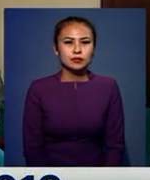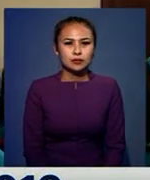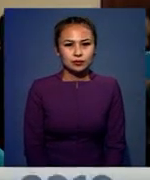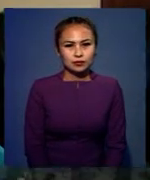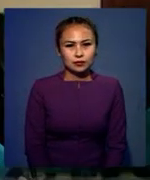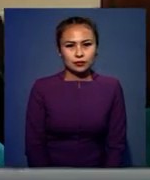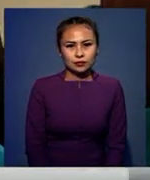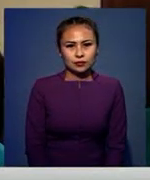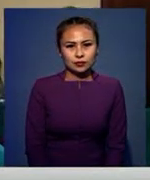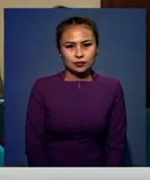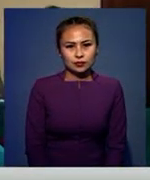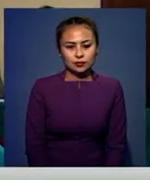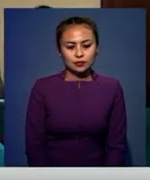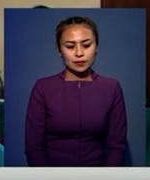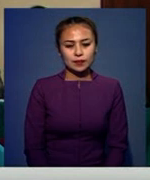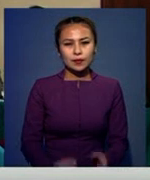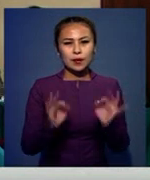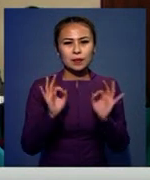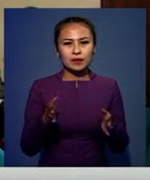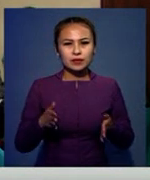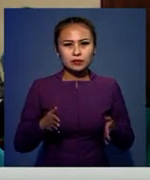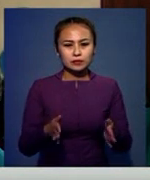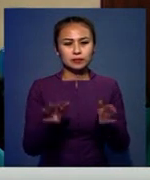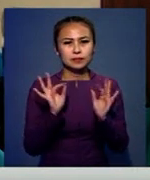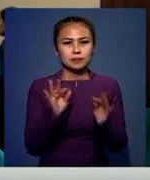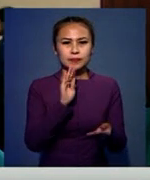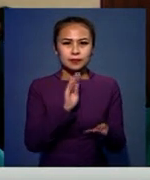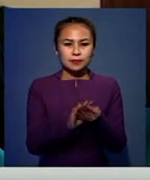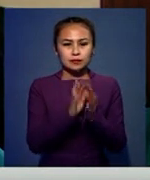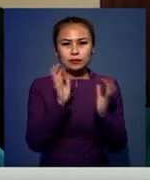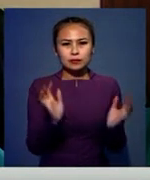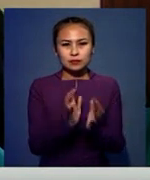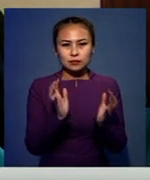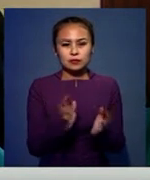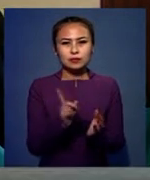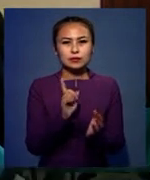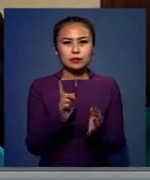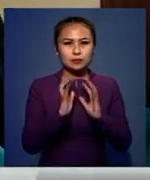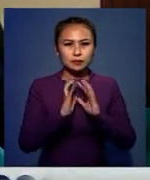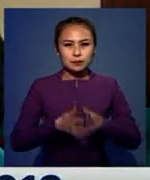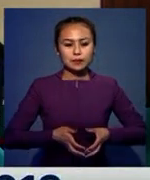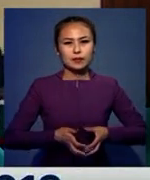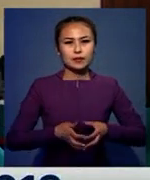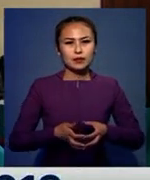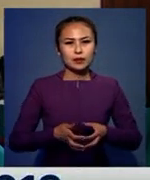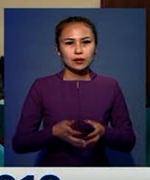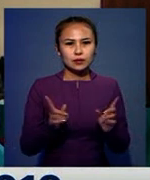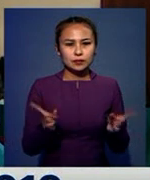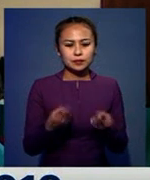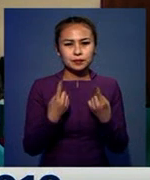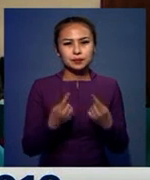Елді жолдан жаңылдырмайтын, қалыптасқан мектептерімізді сақтайтын, әлемдік деңгейдегі